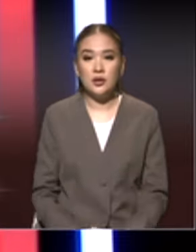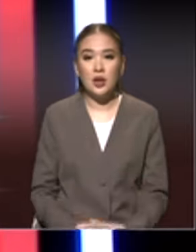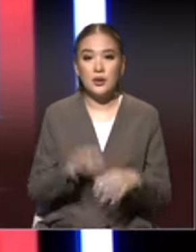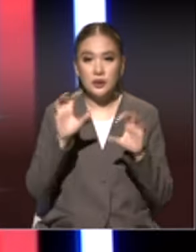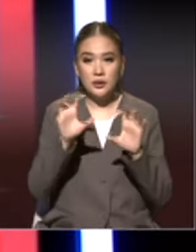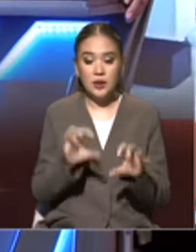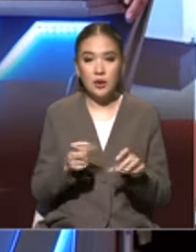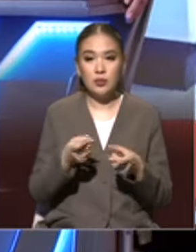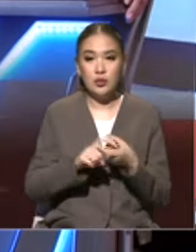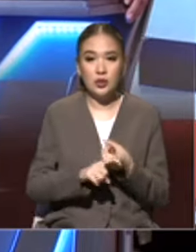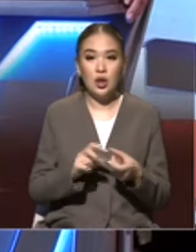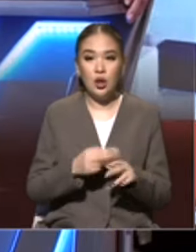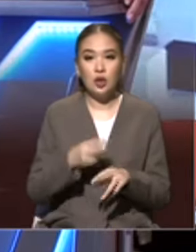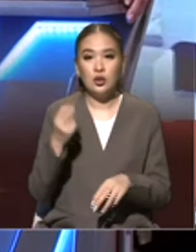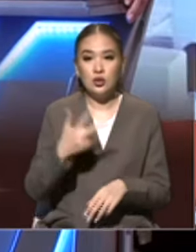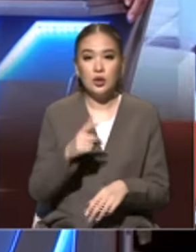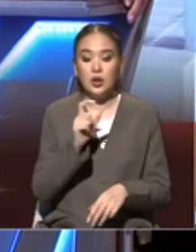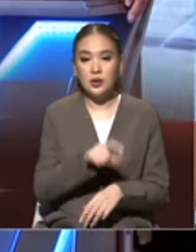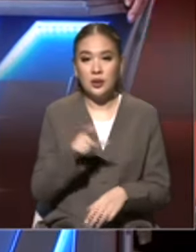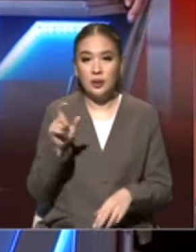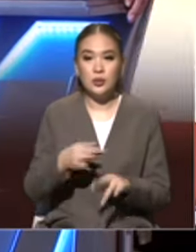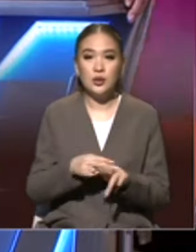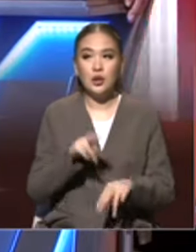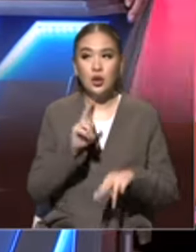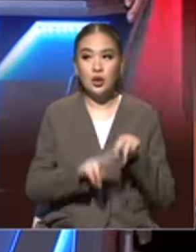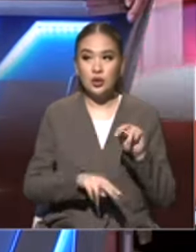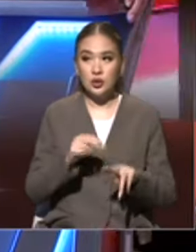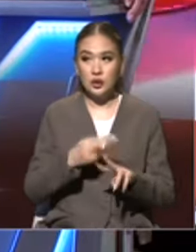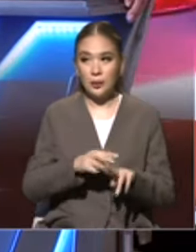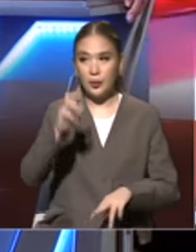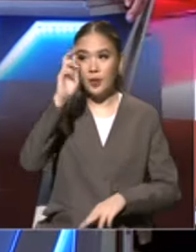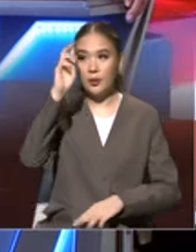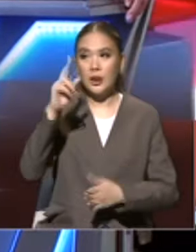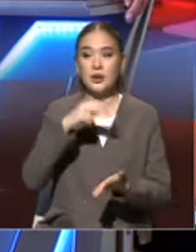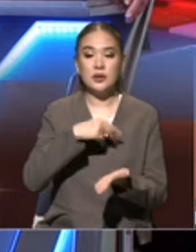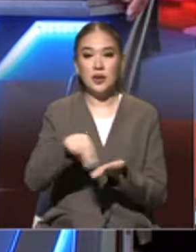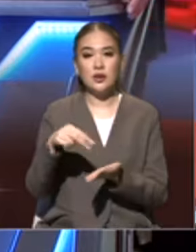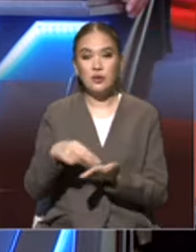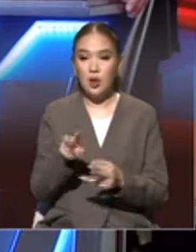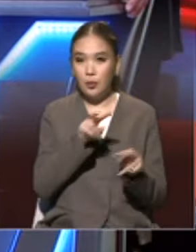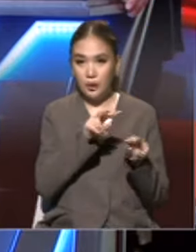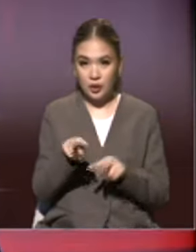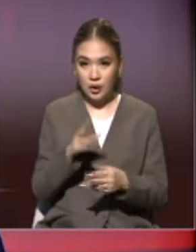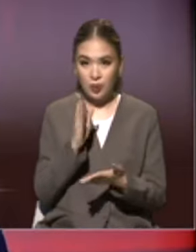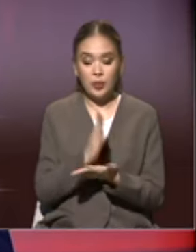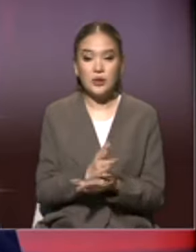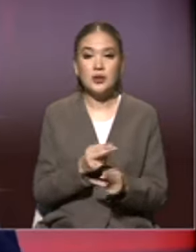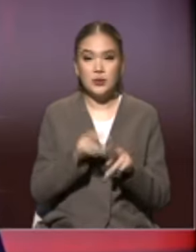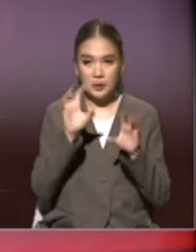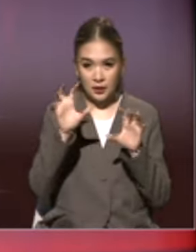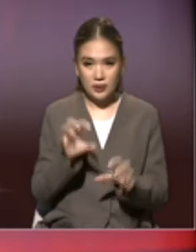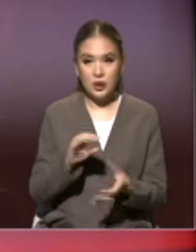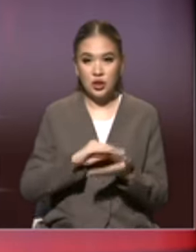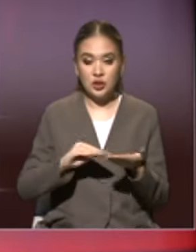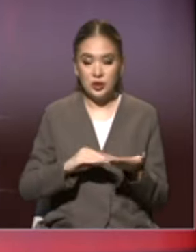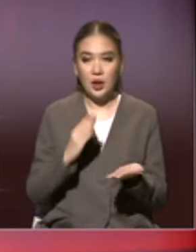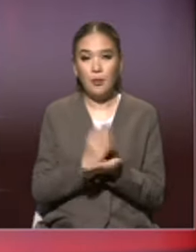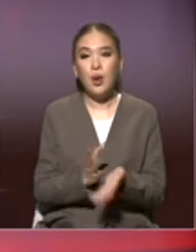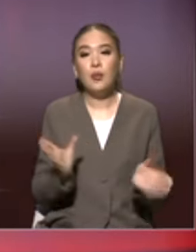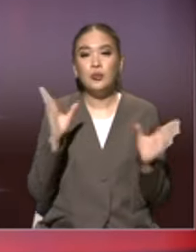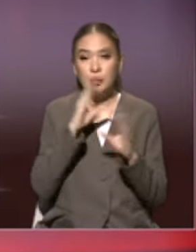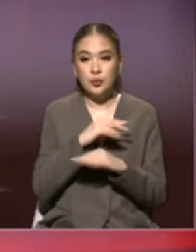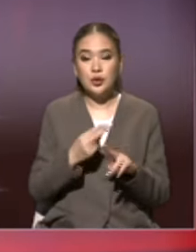бойынша үш адам қосылып, мысалға осы құрылысты мемлекеттік сатып алудағы қоғамдық бақылауды айтамын. Иә, бұл жерде бар ғой, заңда жазылған ғой.